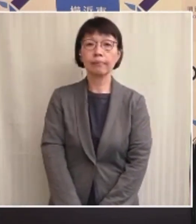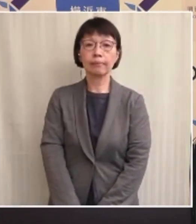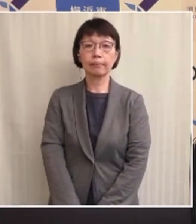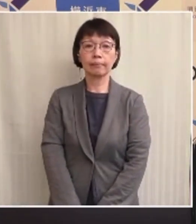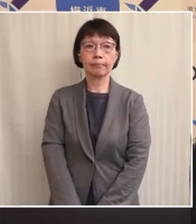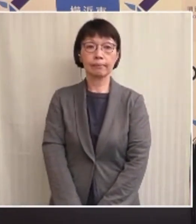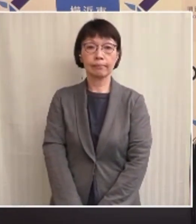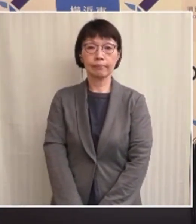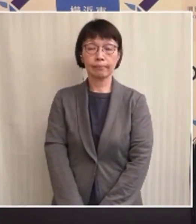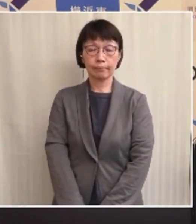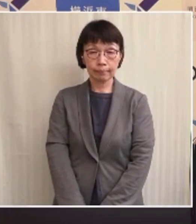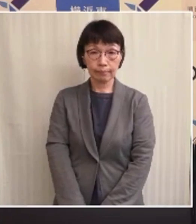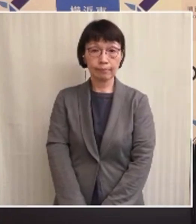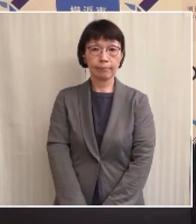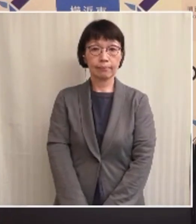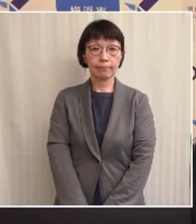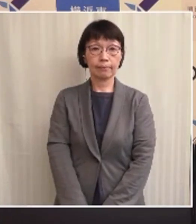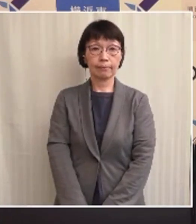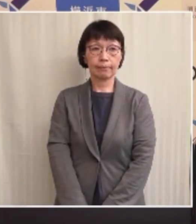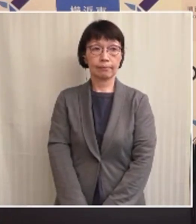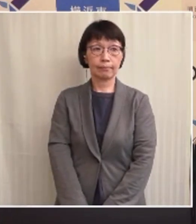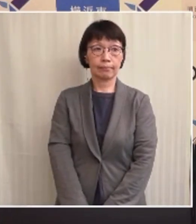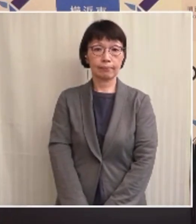それでは続けてお願いします。 はい、